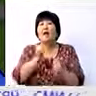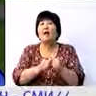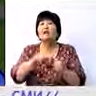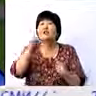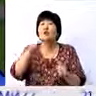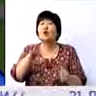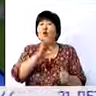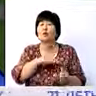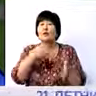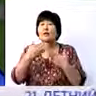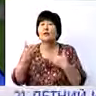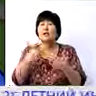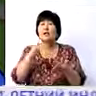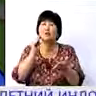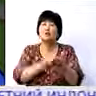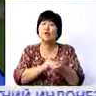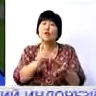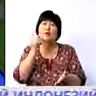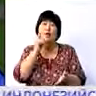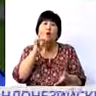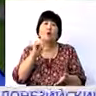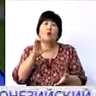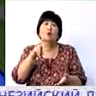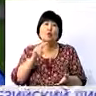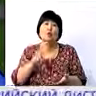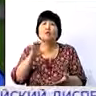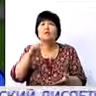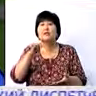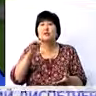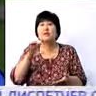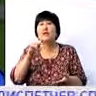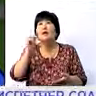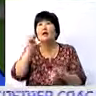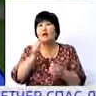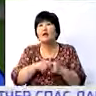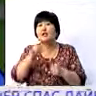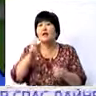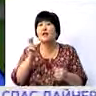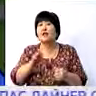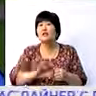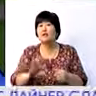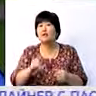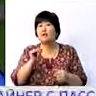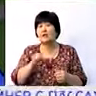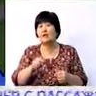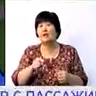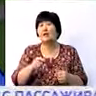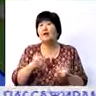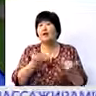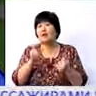на СМС-услугу. То есть это дает каждому потребителю, не приходя в ДТО